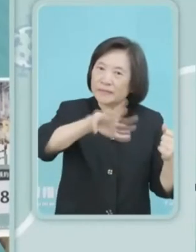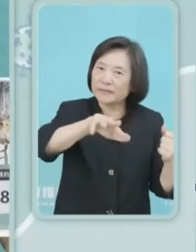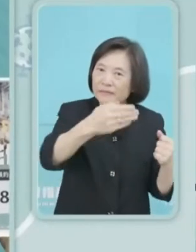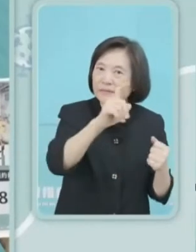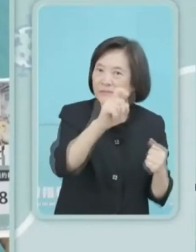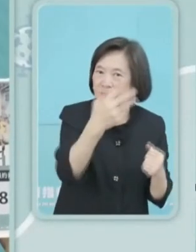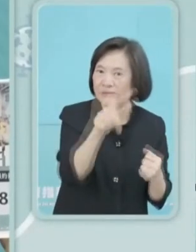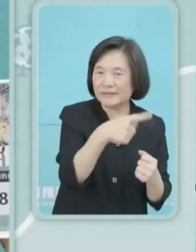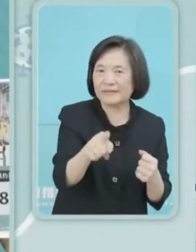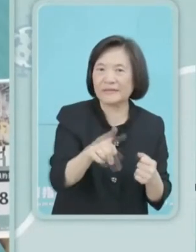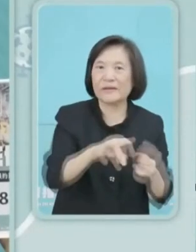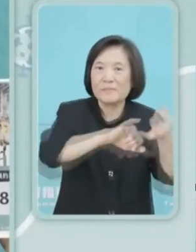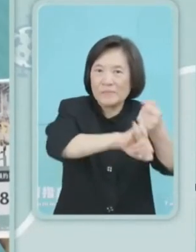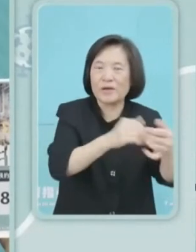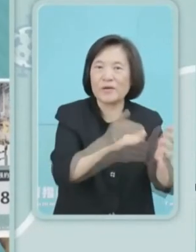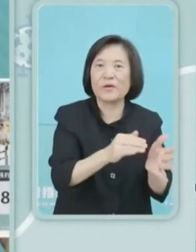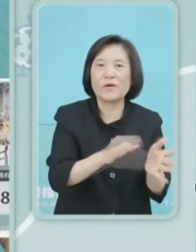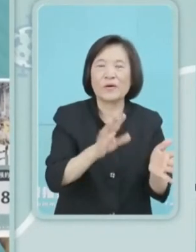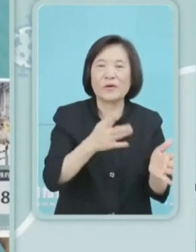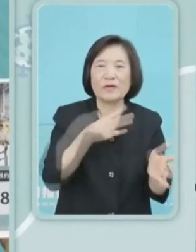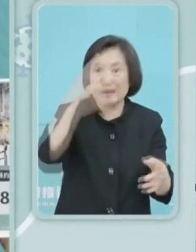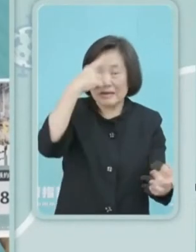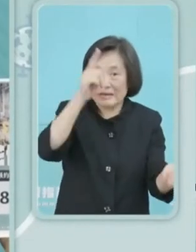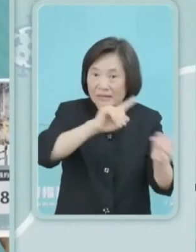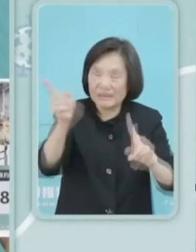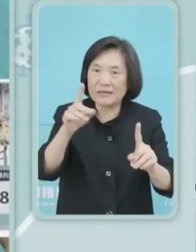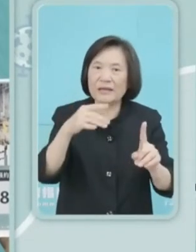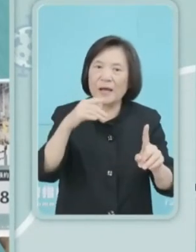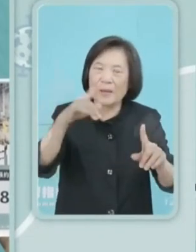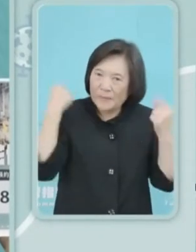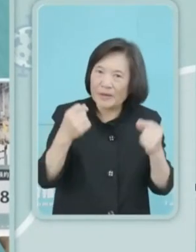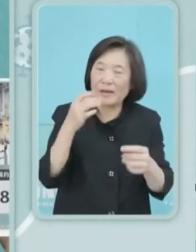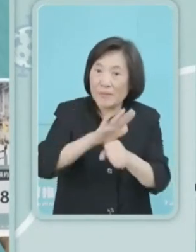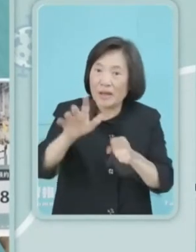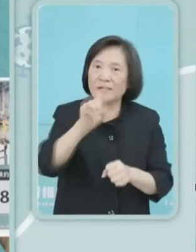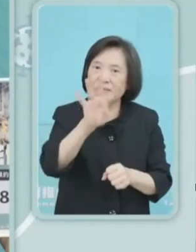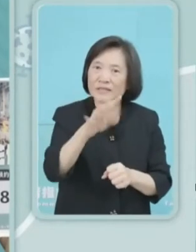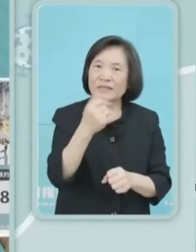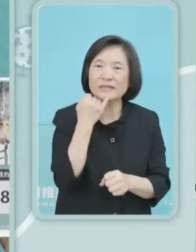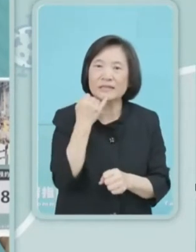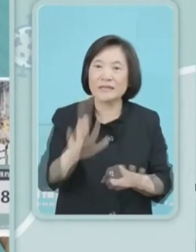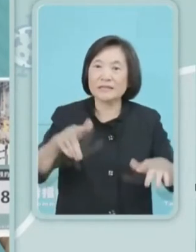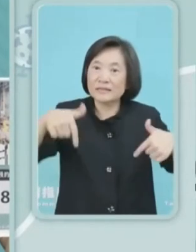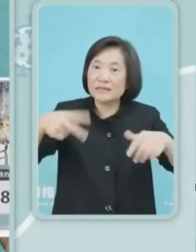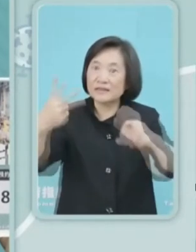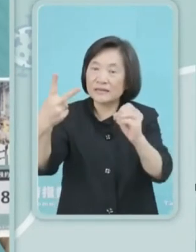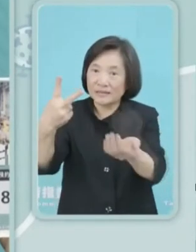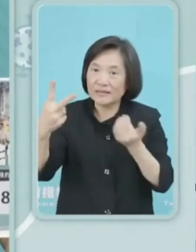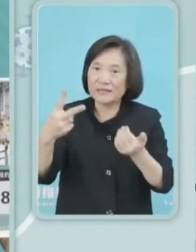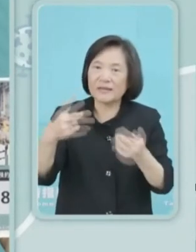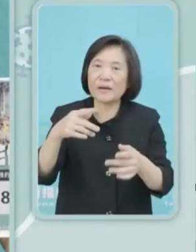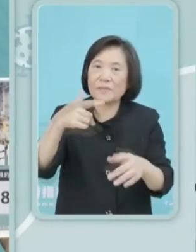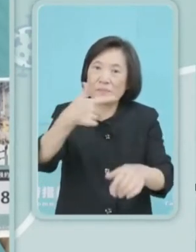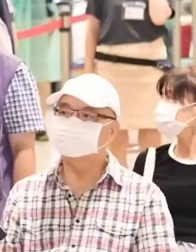8918人了哈，现在满编就可以达到14000了哈，大概到下午2点的时候已经打了